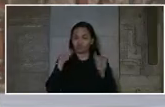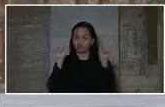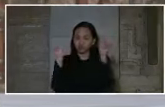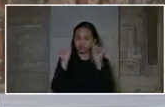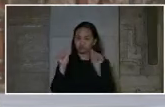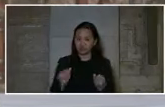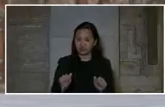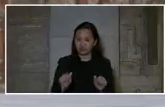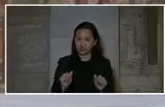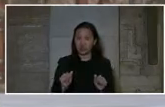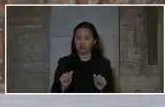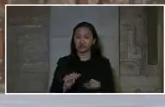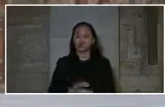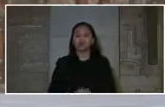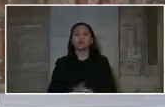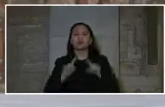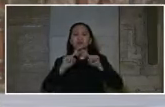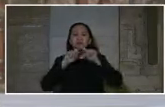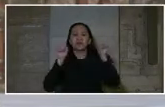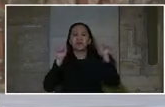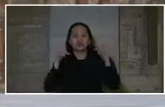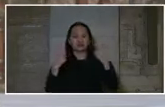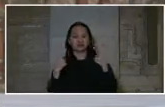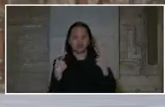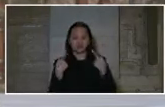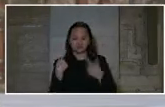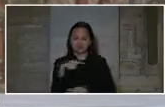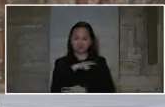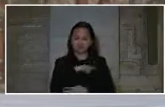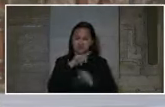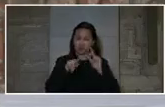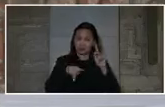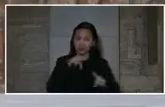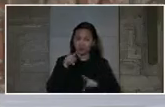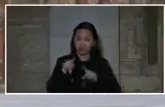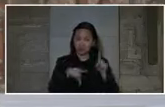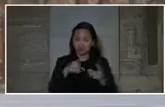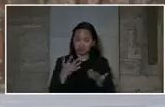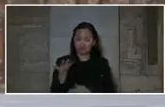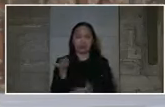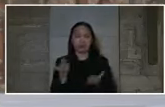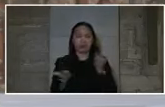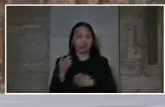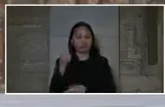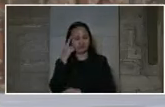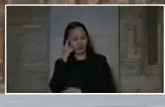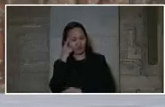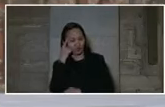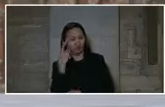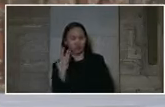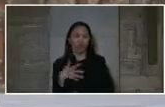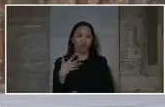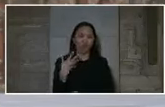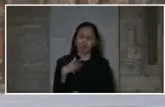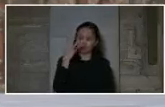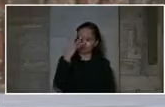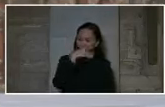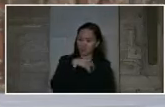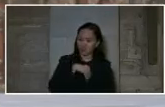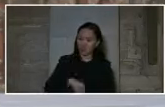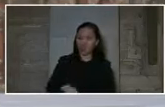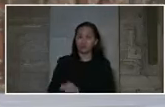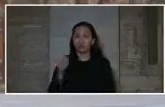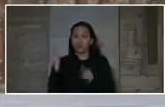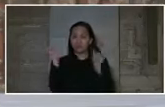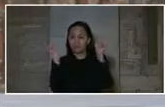Pero alam nyo, meron tayong tendency to romanticize the nativity scene. Magandang